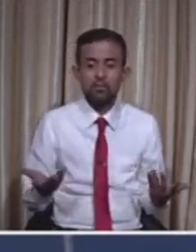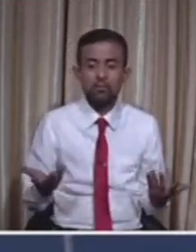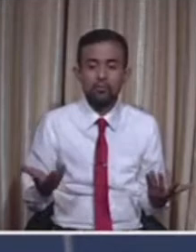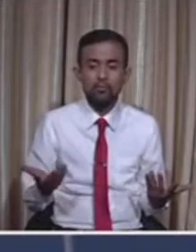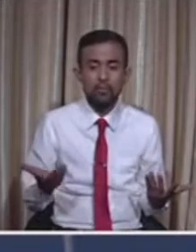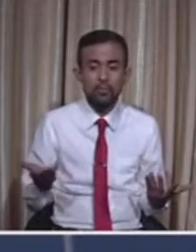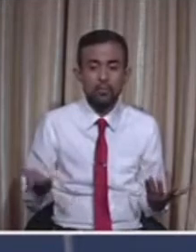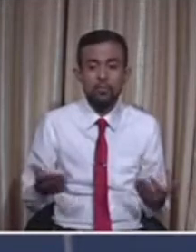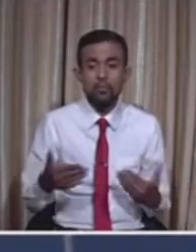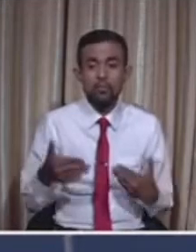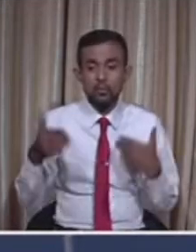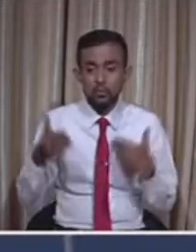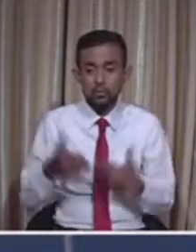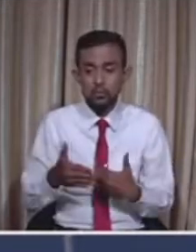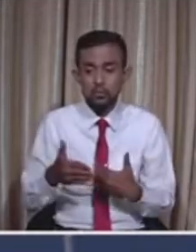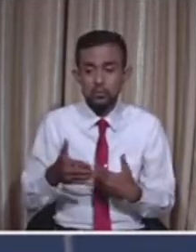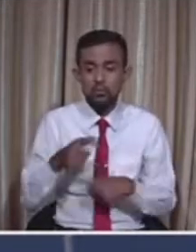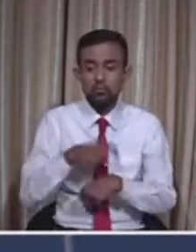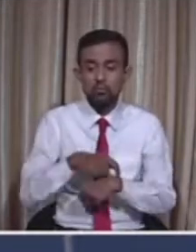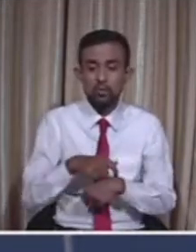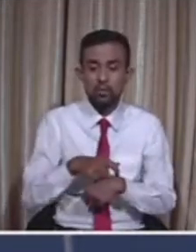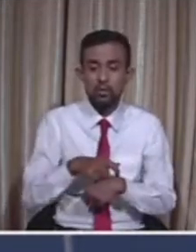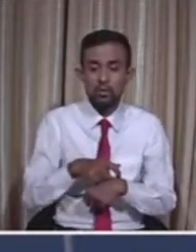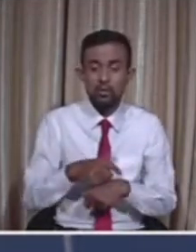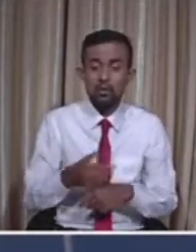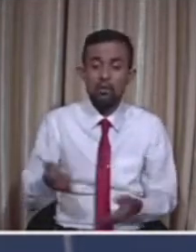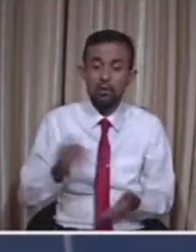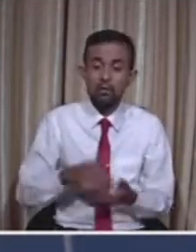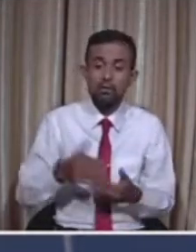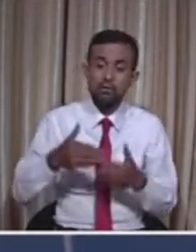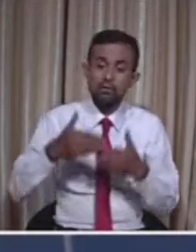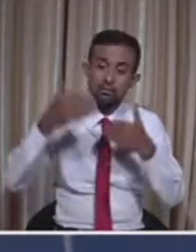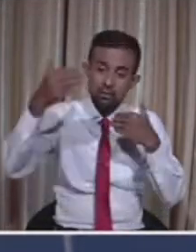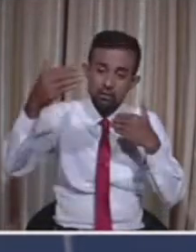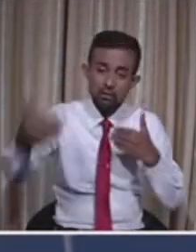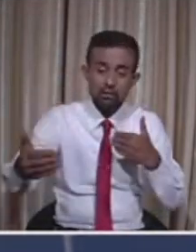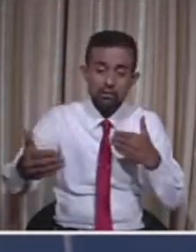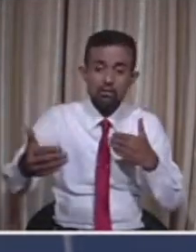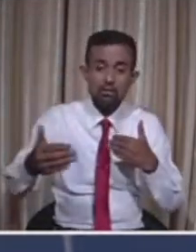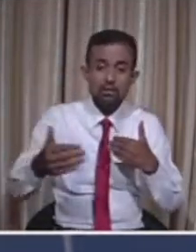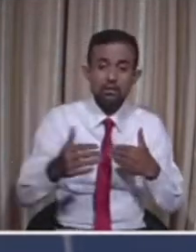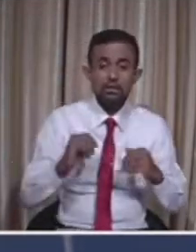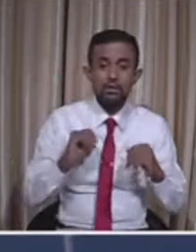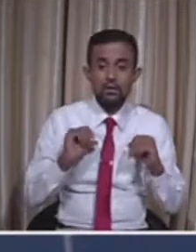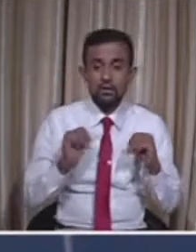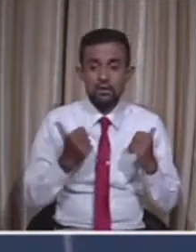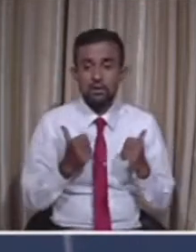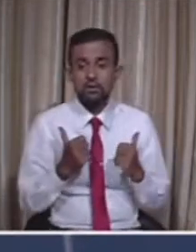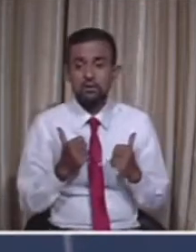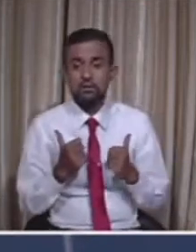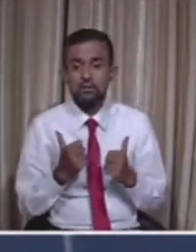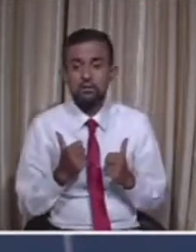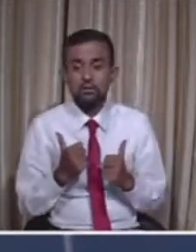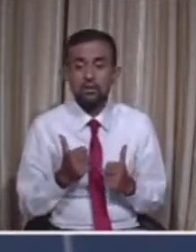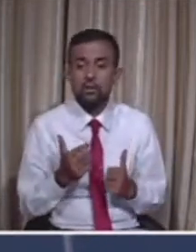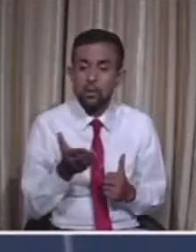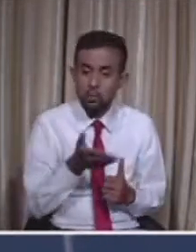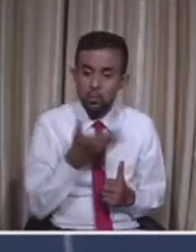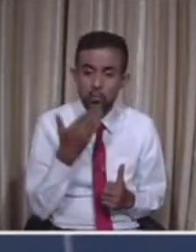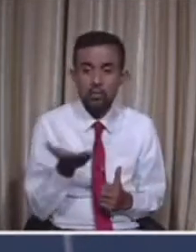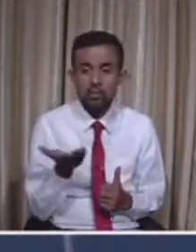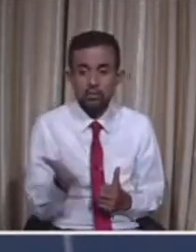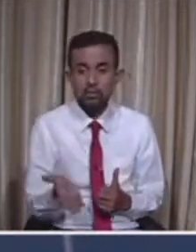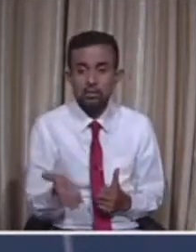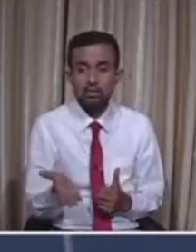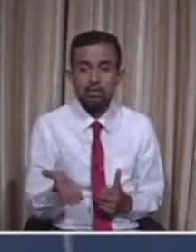me keti kaalaya thula tawat chirat kaalayak etumata anagathe jeevath wimata puluwankama thiyeddi